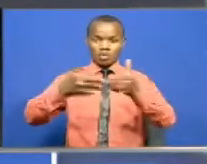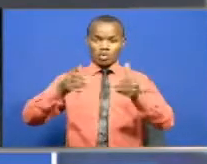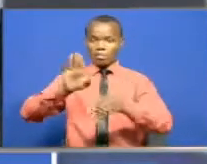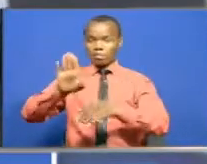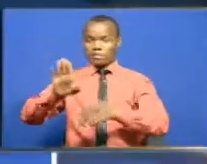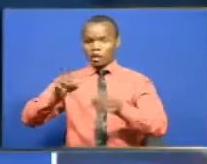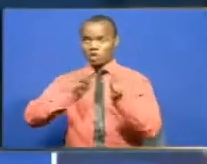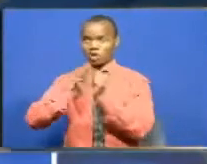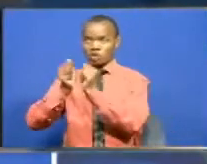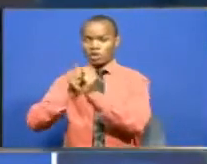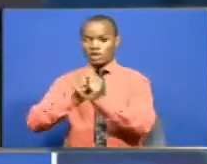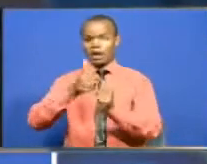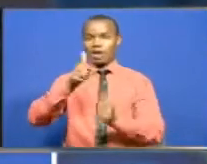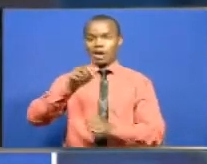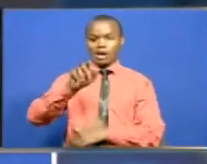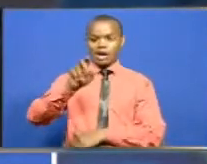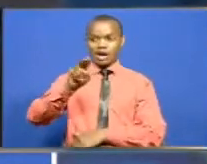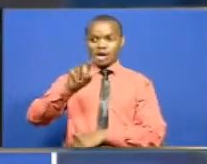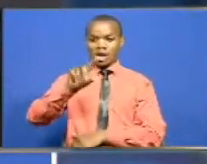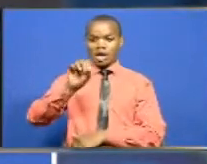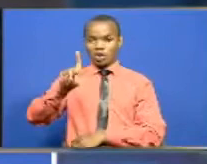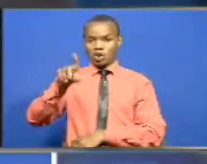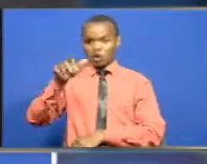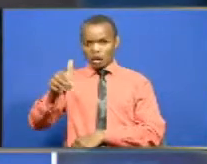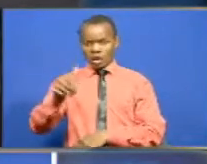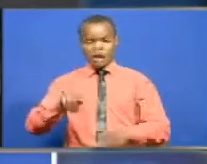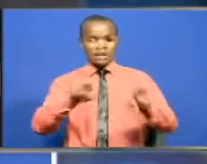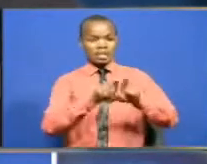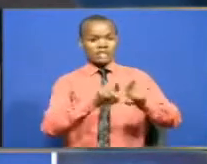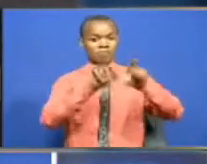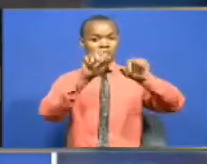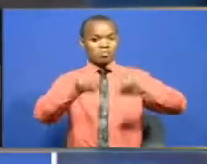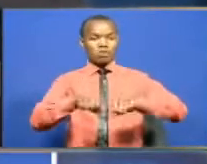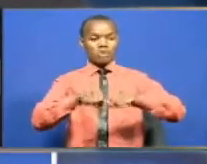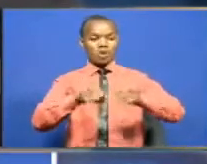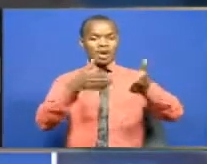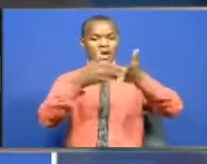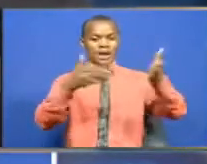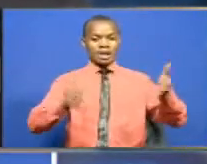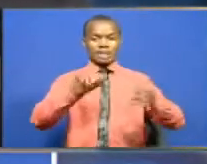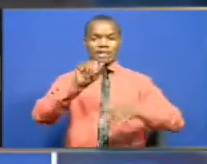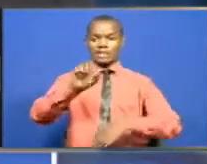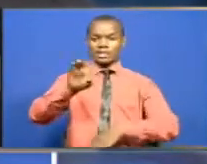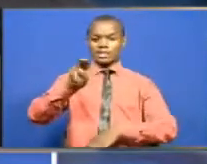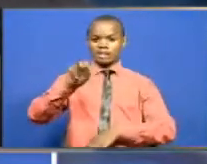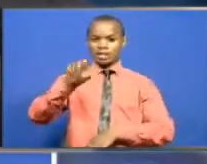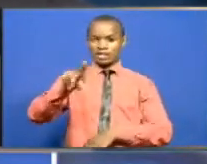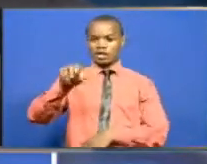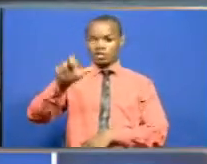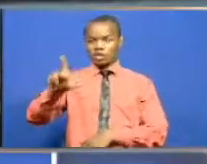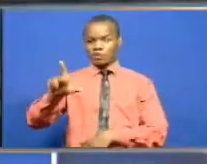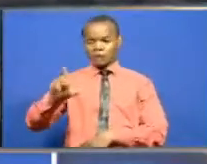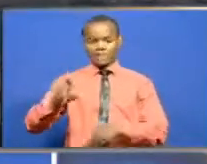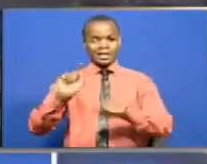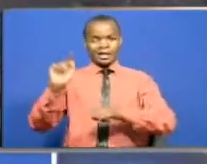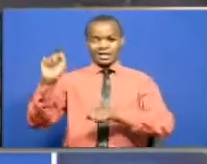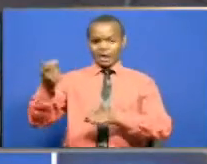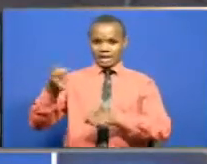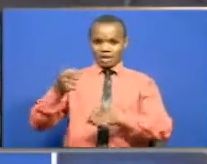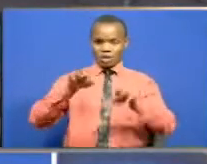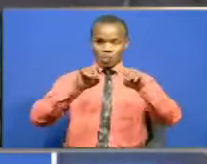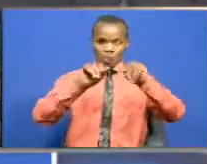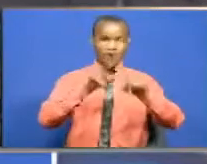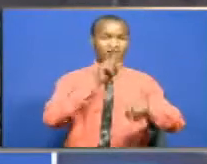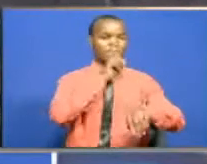Angola, Senegali na Msumbiji na itachuana na Senegali katika mechi yao ya ufunguzi. Kenya ilifuzu kwa mashindano hayo baada ya kushinda mechi